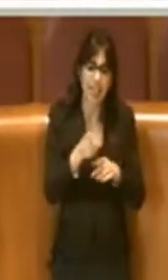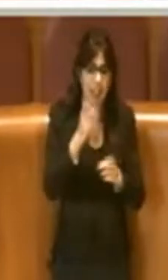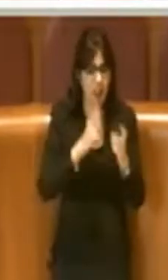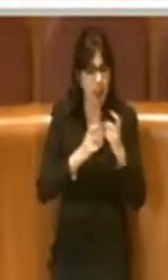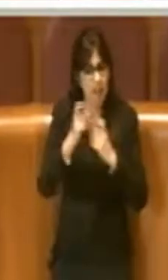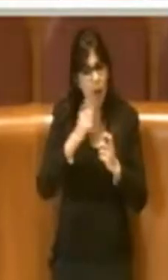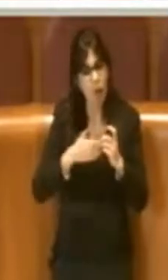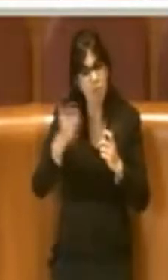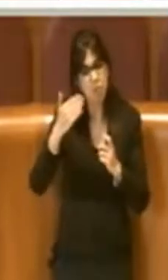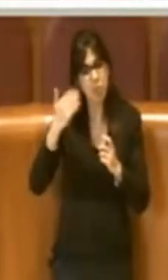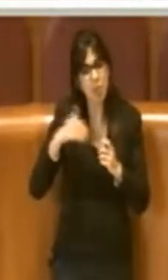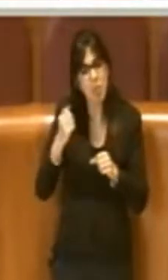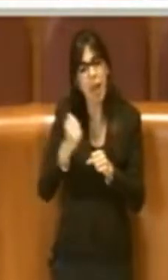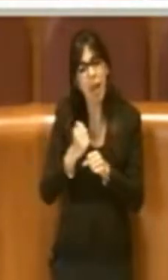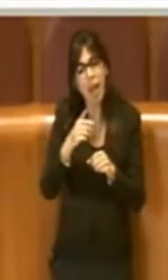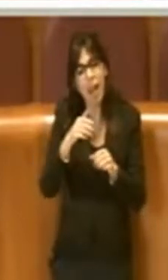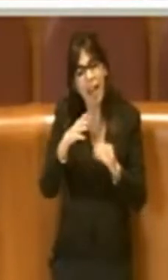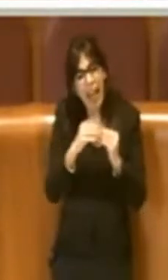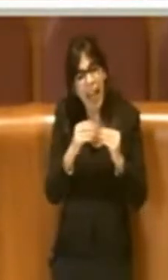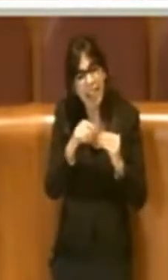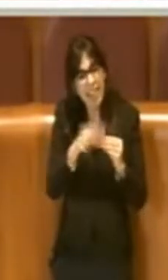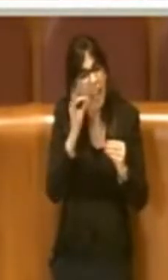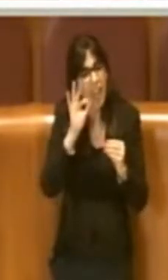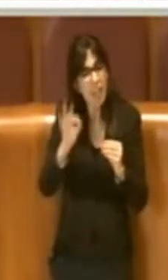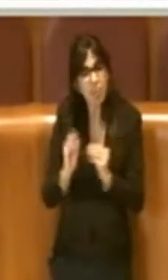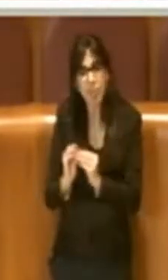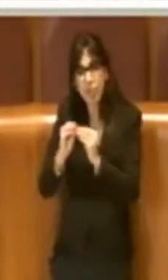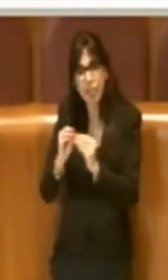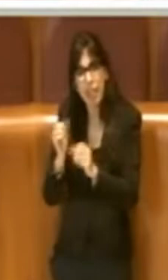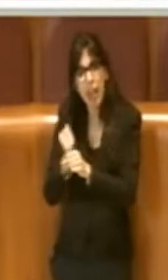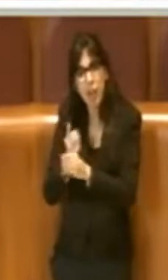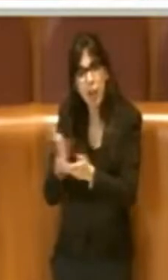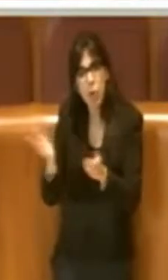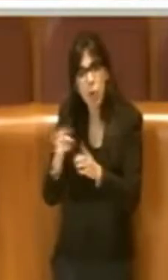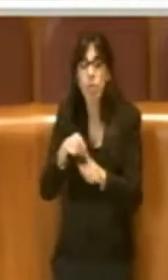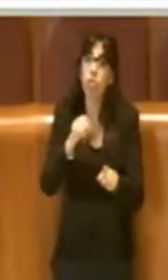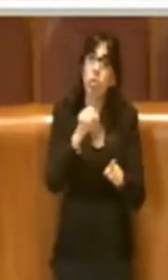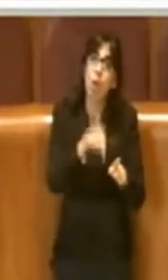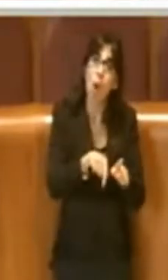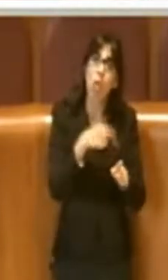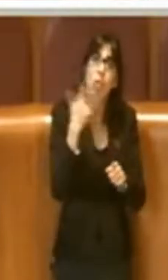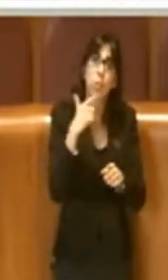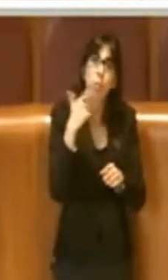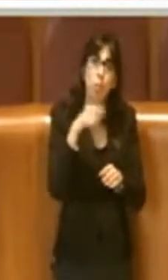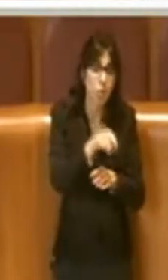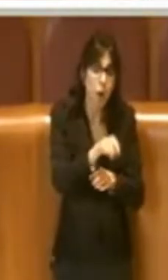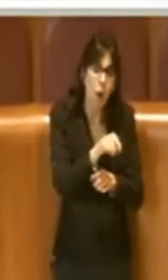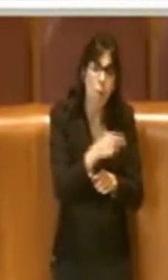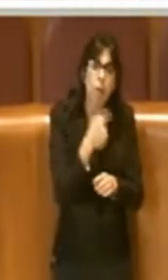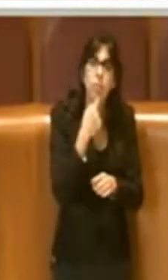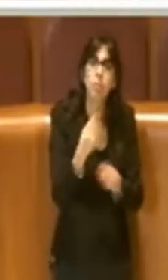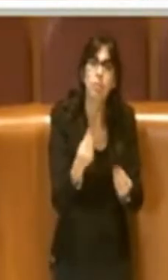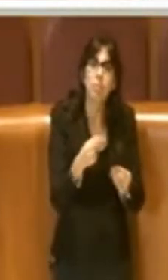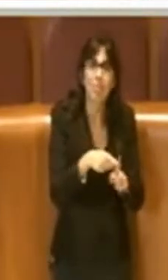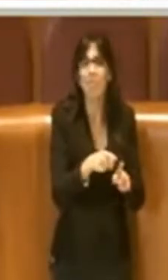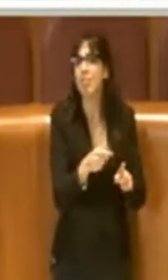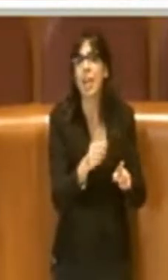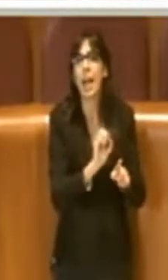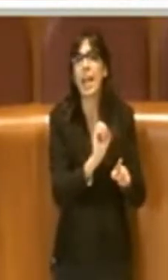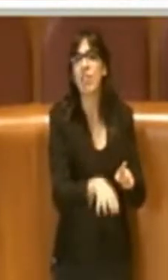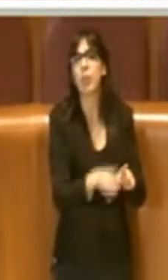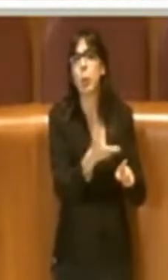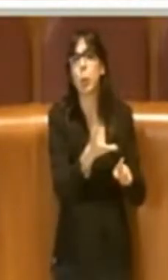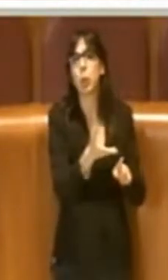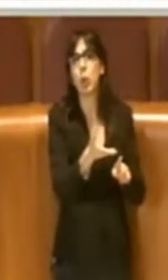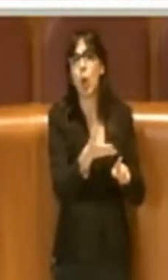di lavori pubblici oggi purtroppo vengono spesso, se non sempre, dichiarate rifiuto e